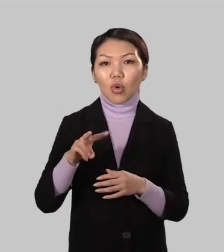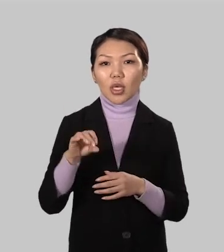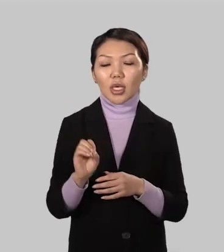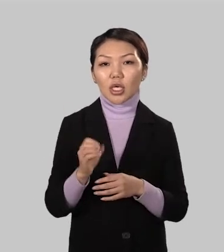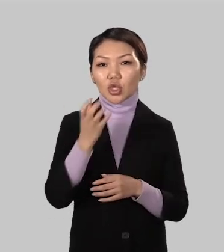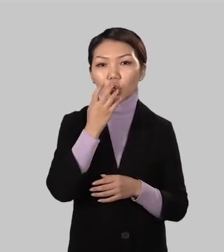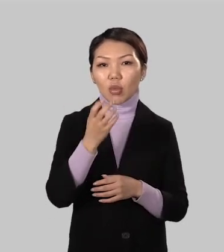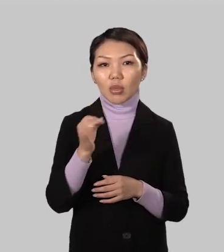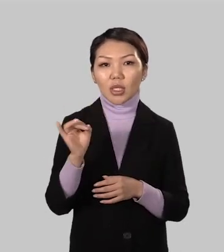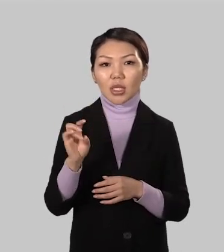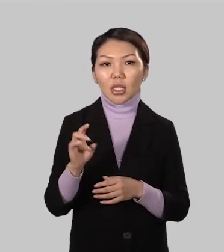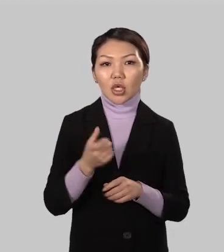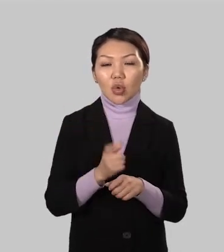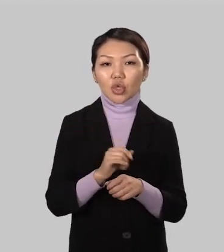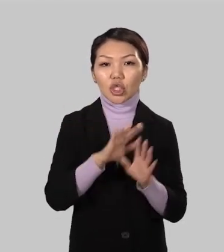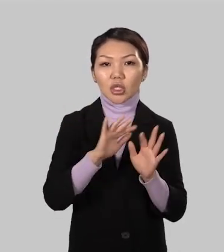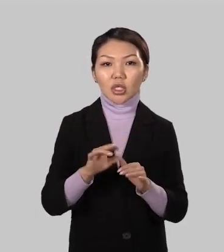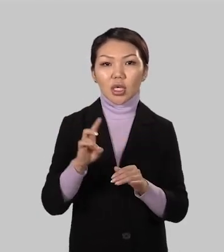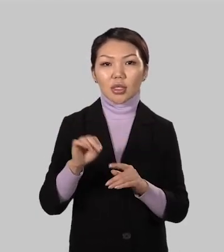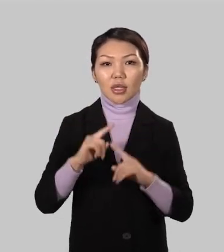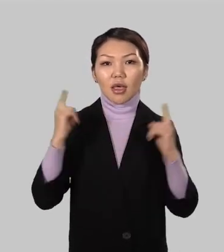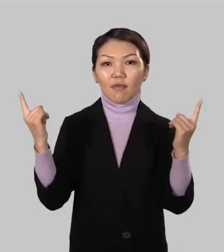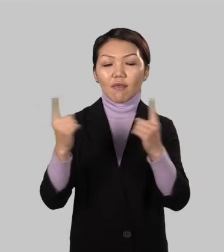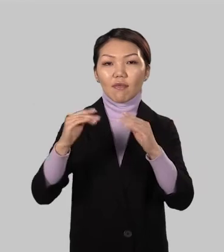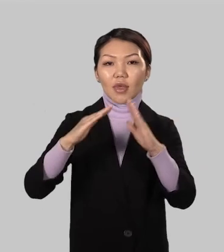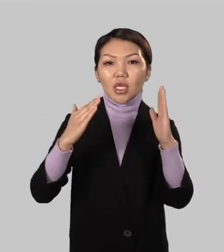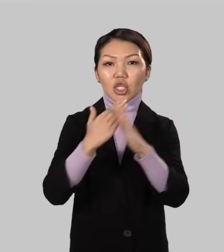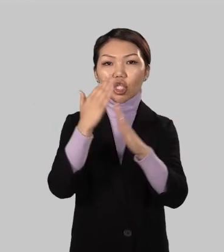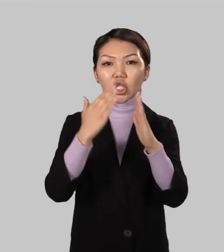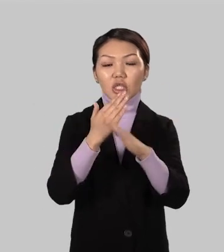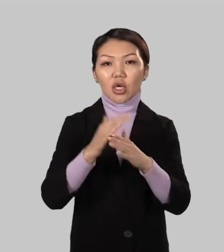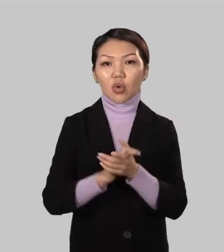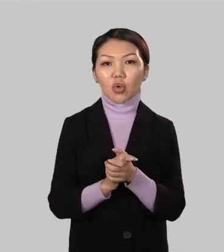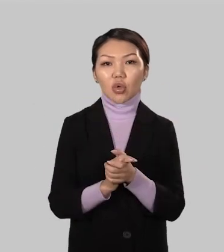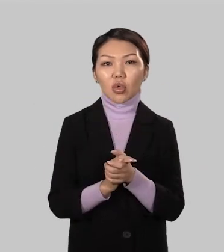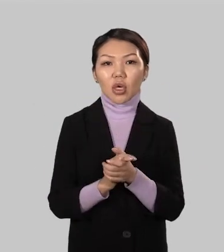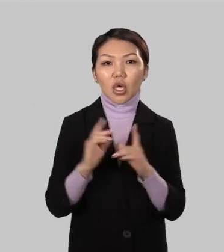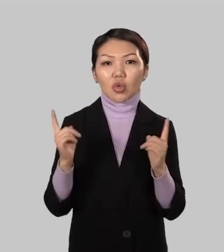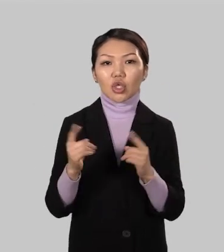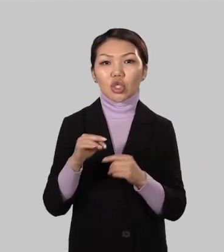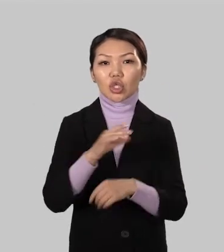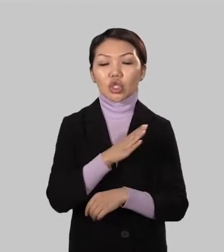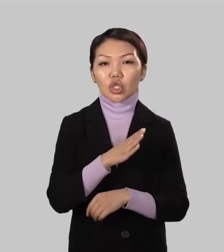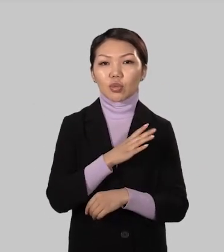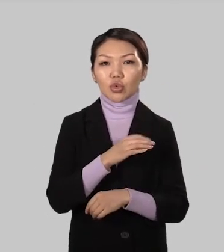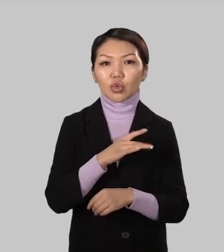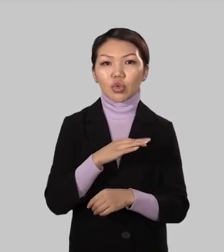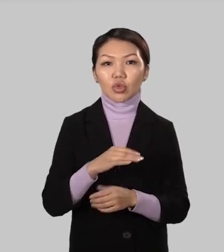вершинах гор окружающих жемчужина средней азии снег лежит и зимой и летом